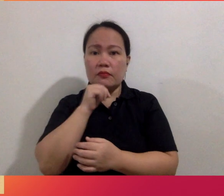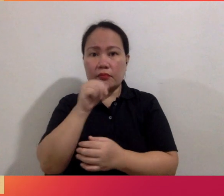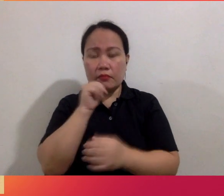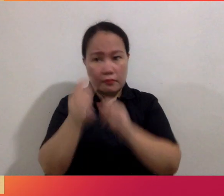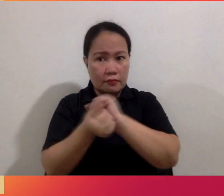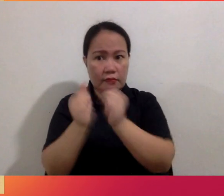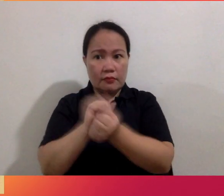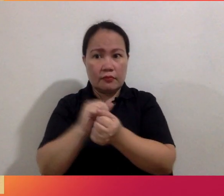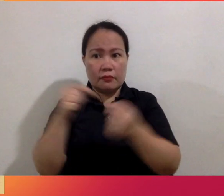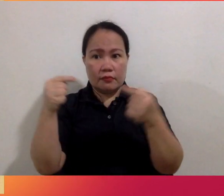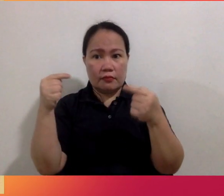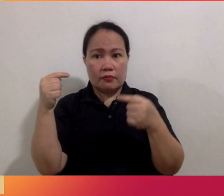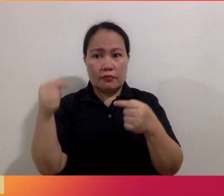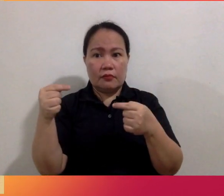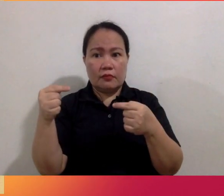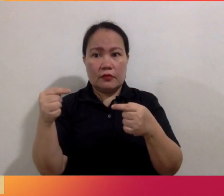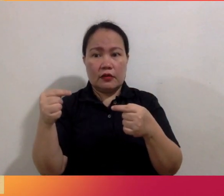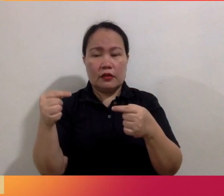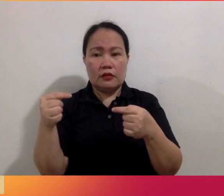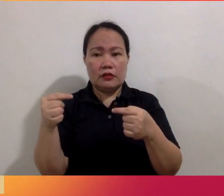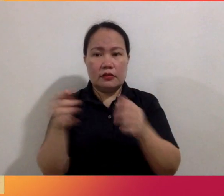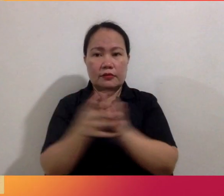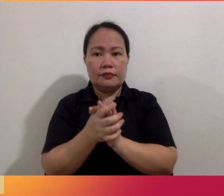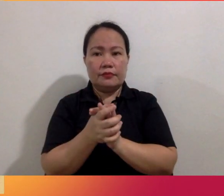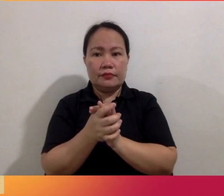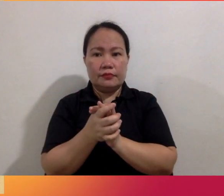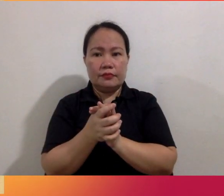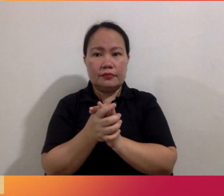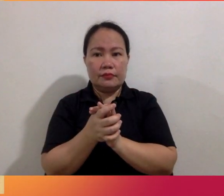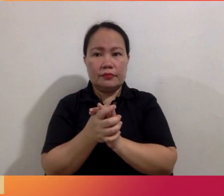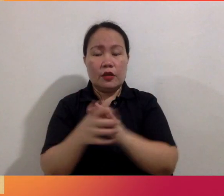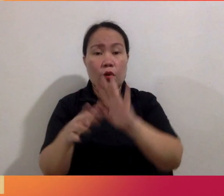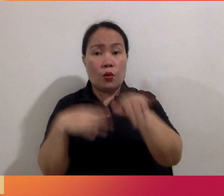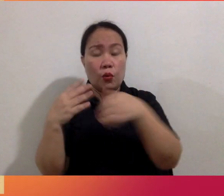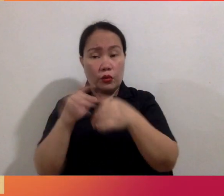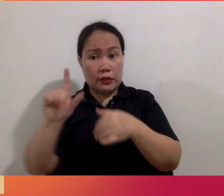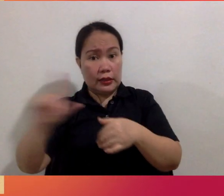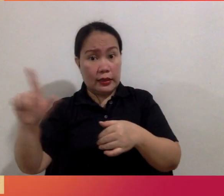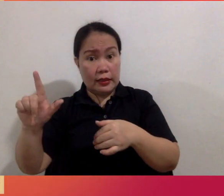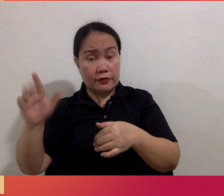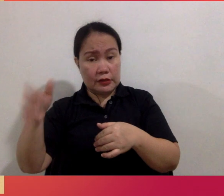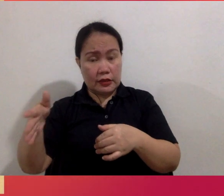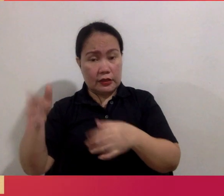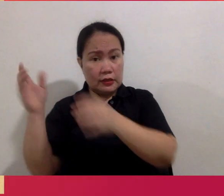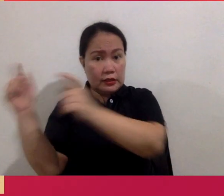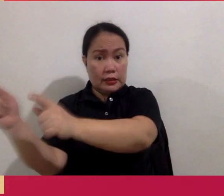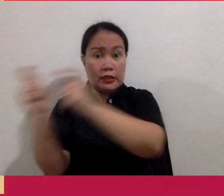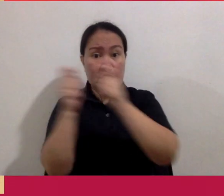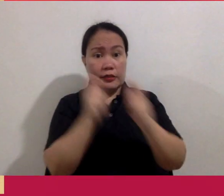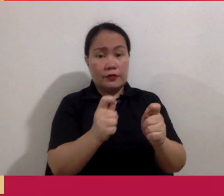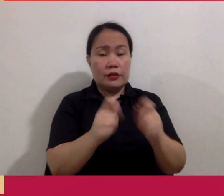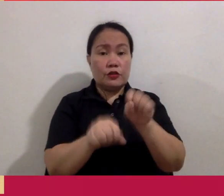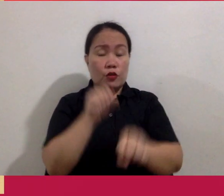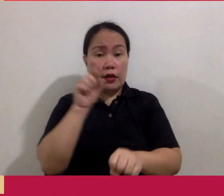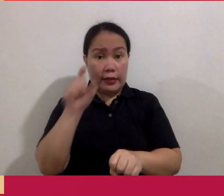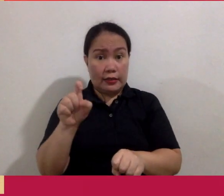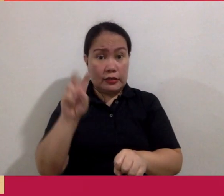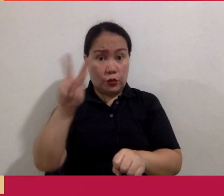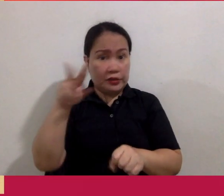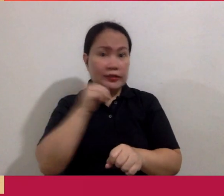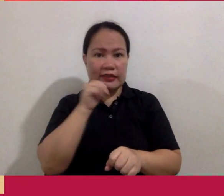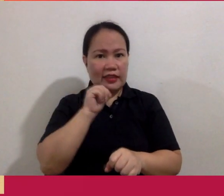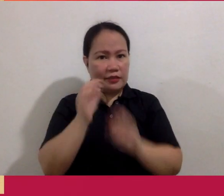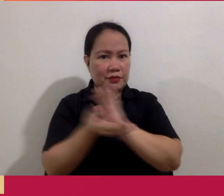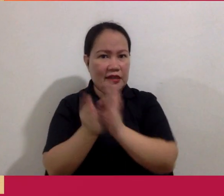siya, lahat ng nasa left side, yung ilipat na lang natin dito sa right side para hindi na tayo magkaroon ng negative sa x